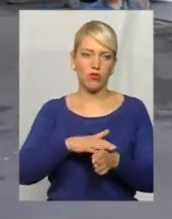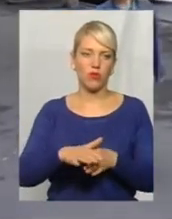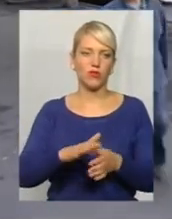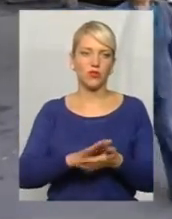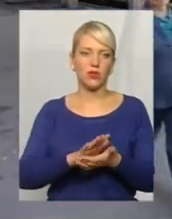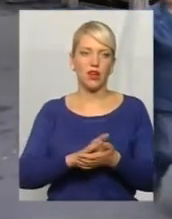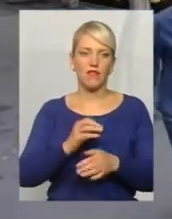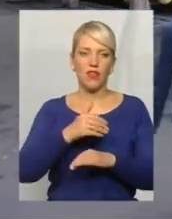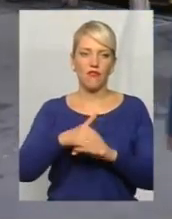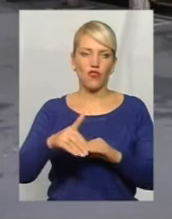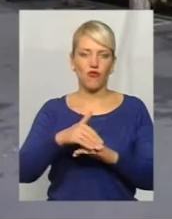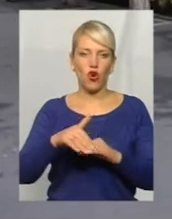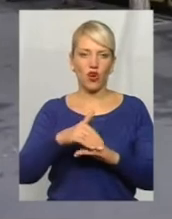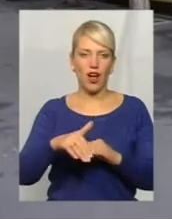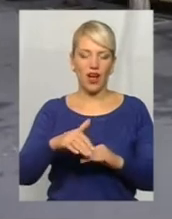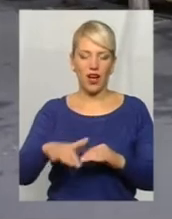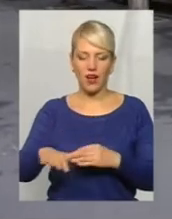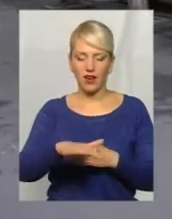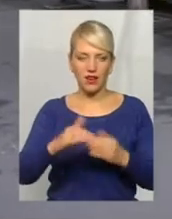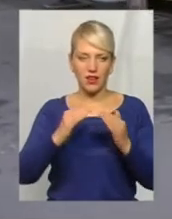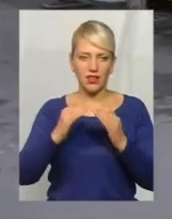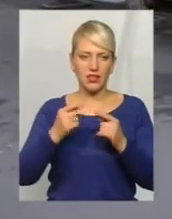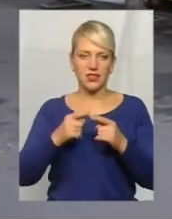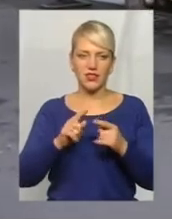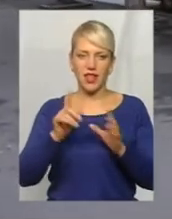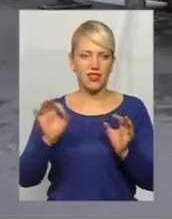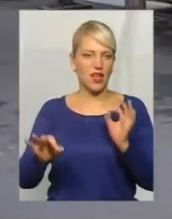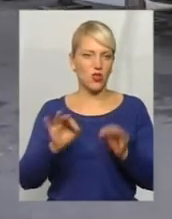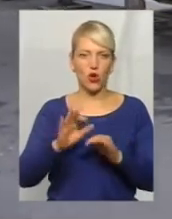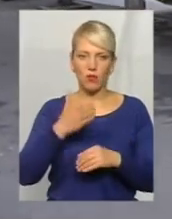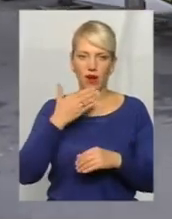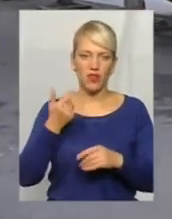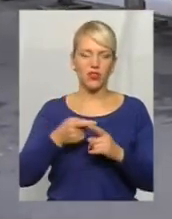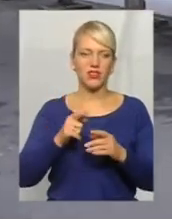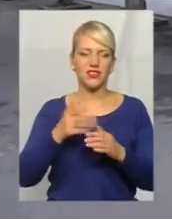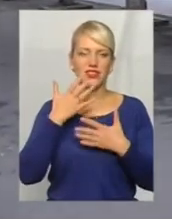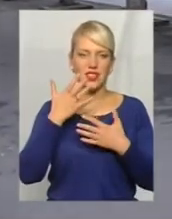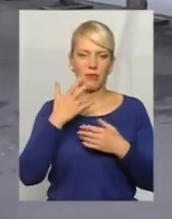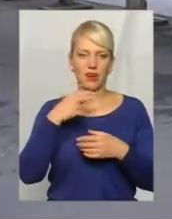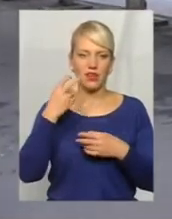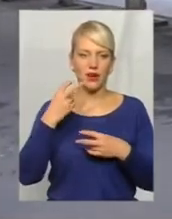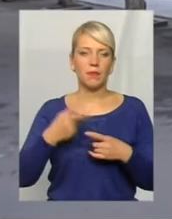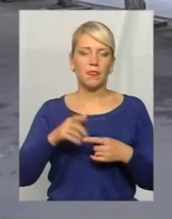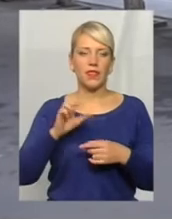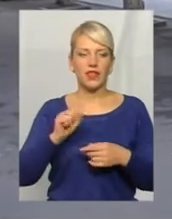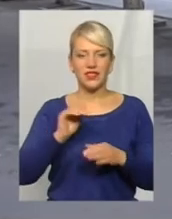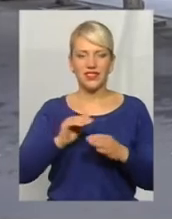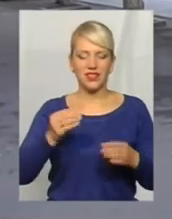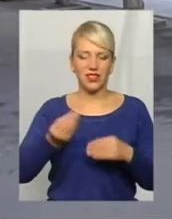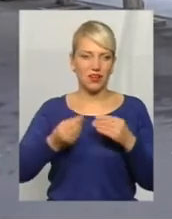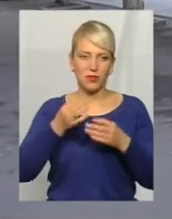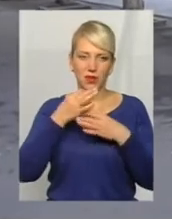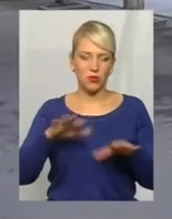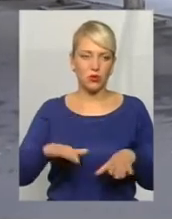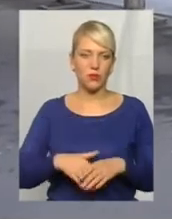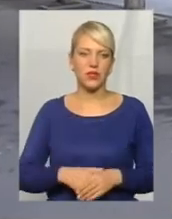дворах це, звісно, ненормально. По-перше, це запах, а по-друге, це діти там грають, і не всім це